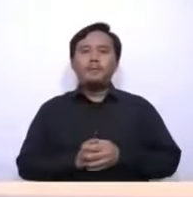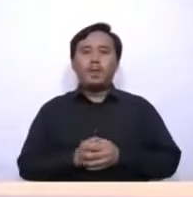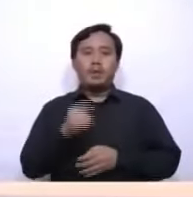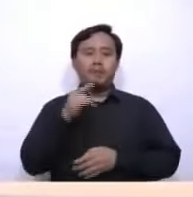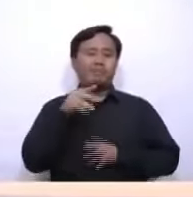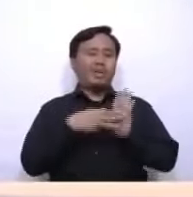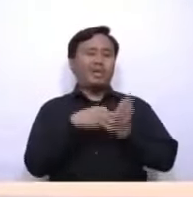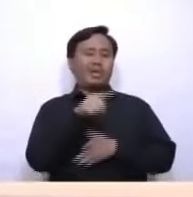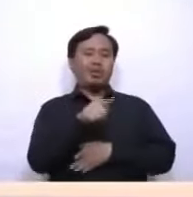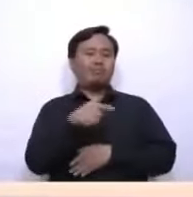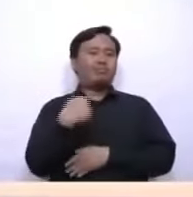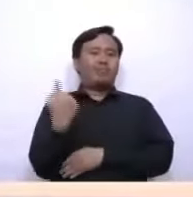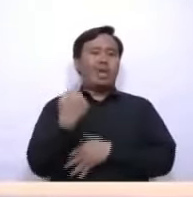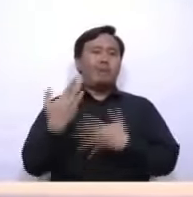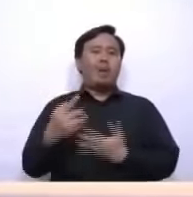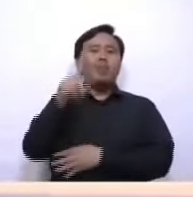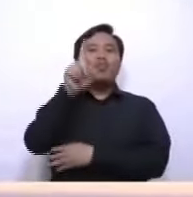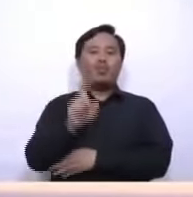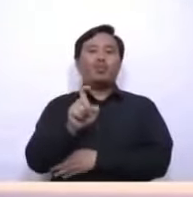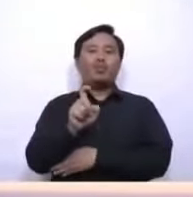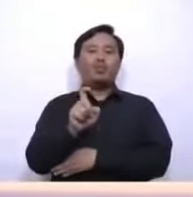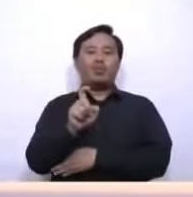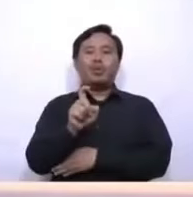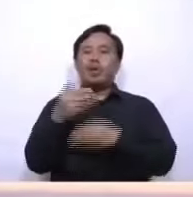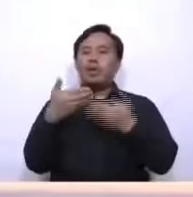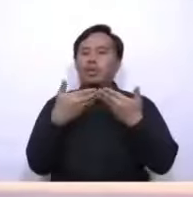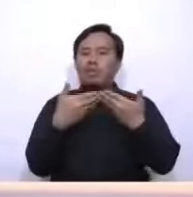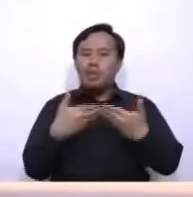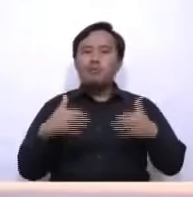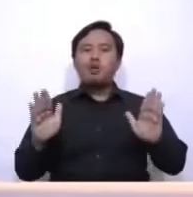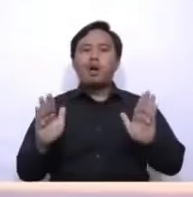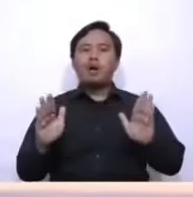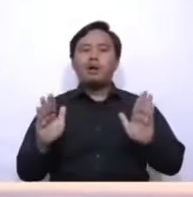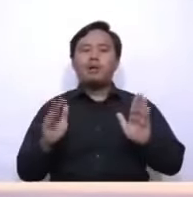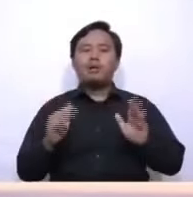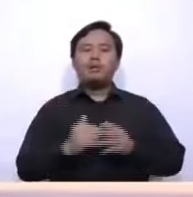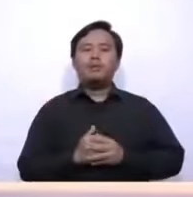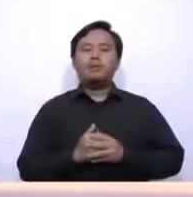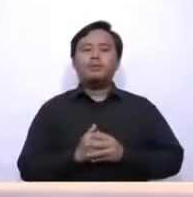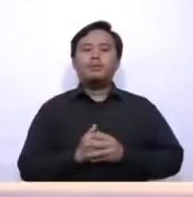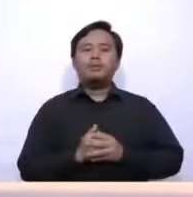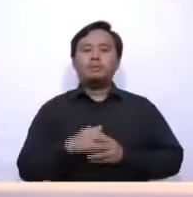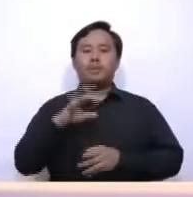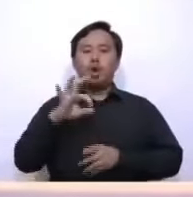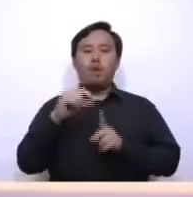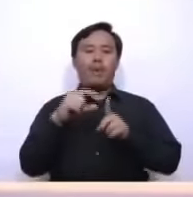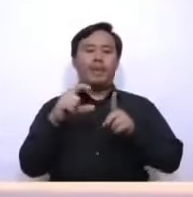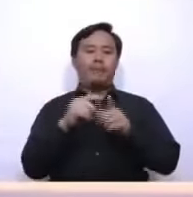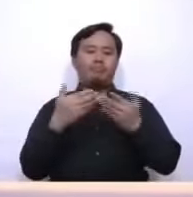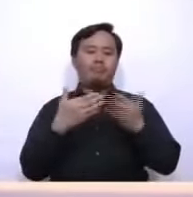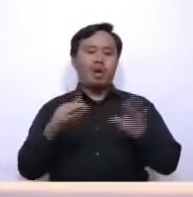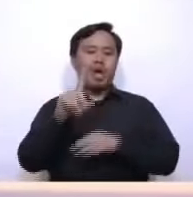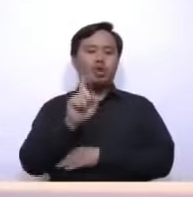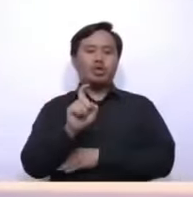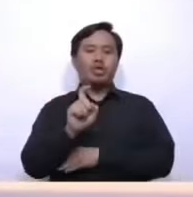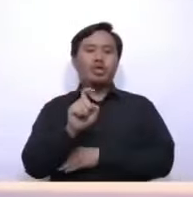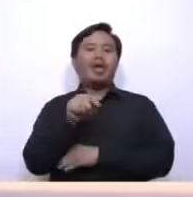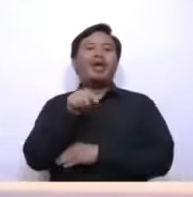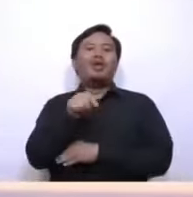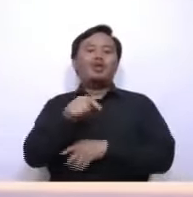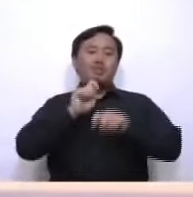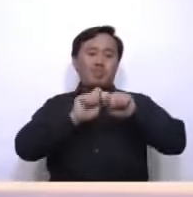maka diperlukan adanya keterbukaan dan jangan ego sektoral di antara para OPD. Itulah ketika